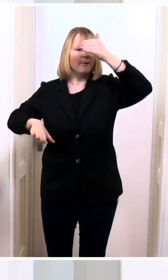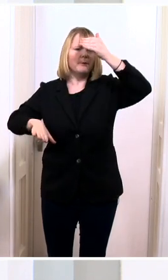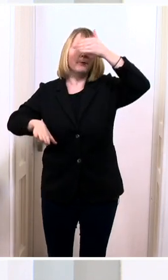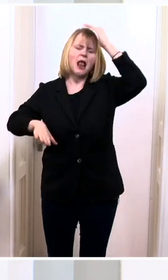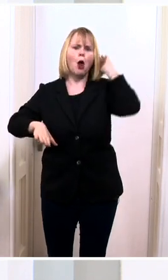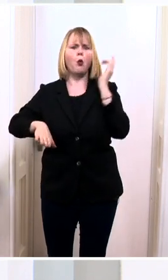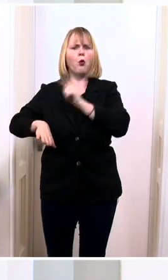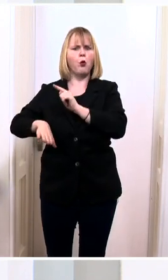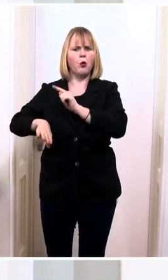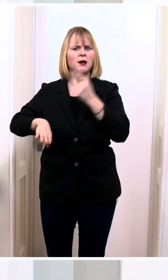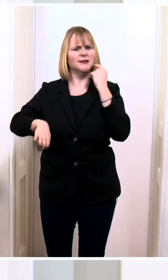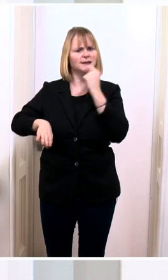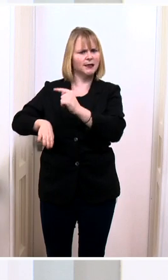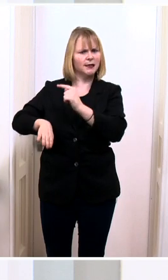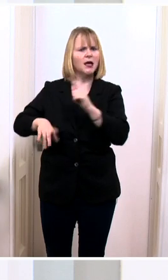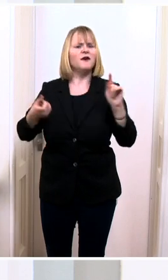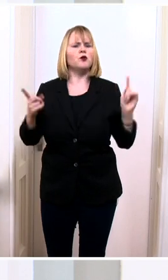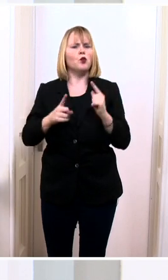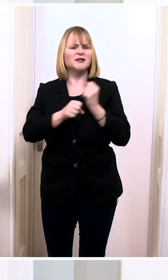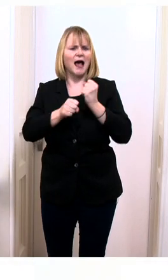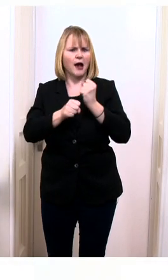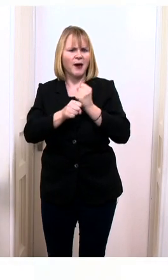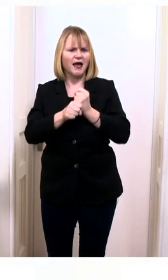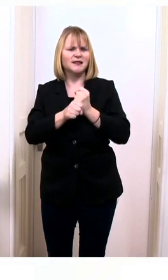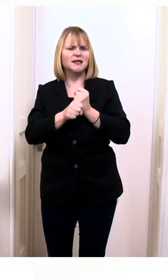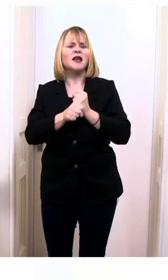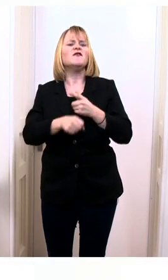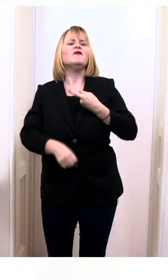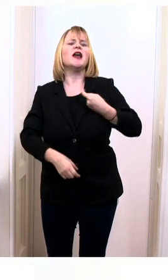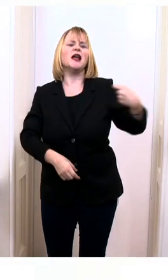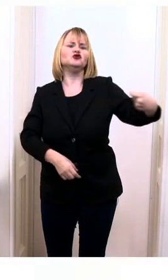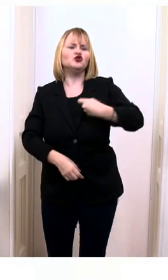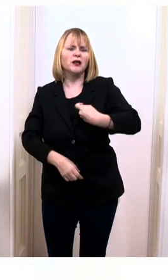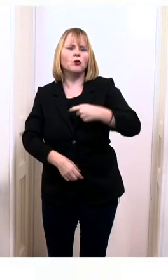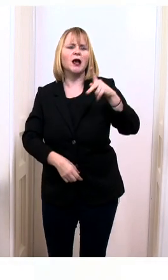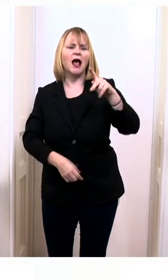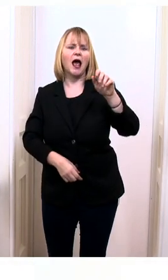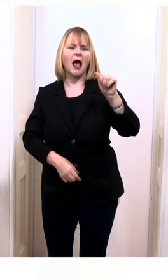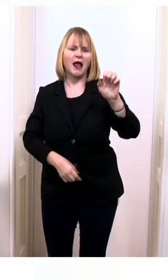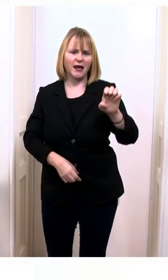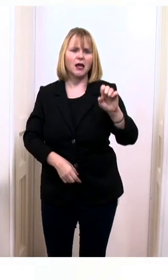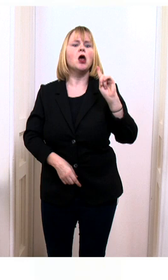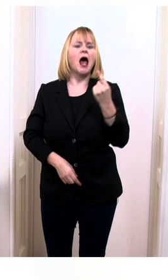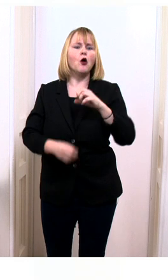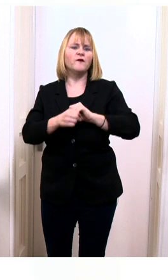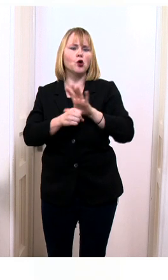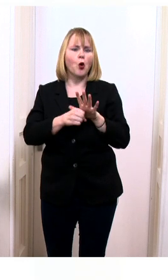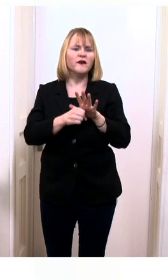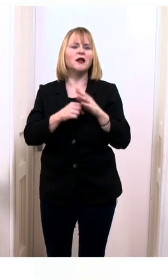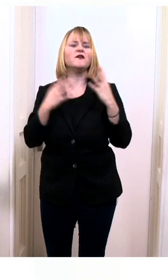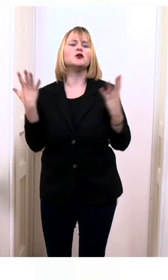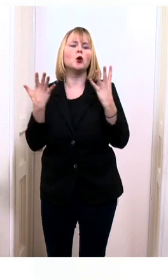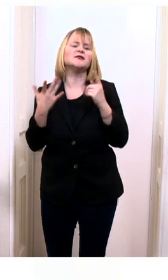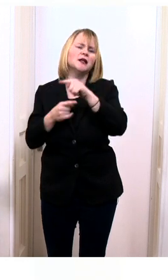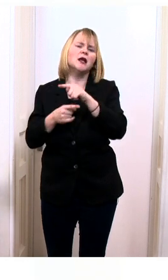dass die Kurzarbeitsentschädigung, die KAI, die direkt bei den Löhnen ansetzt und auch das Covid-19-Taggeld,